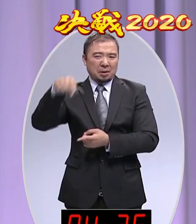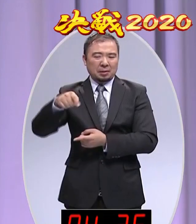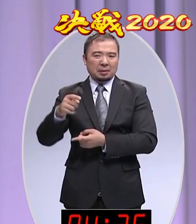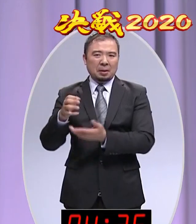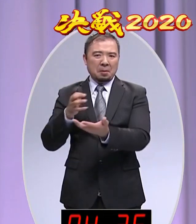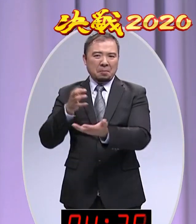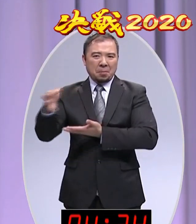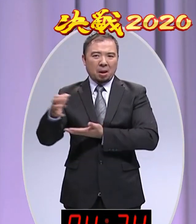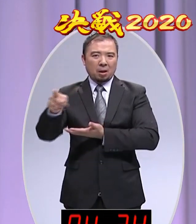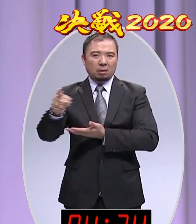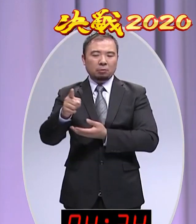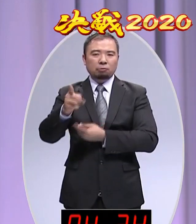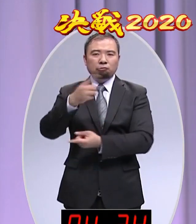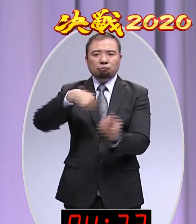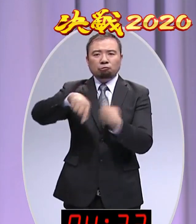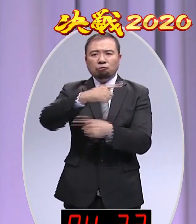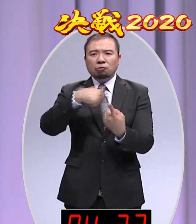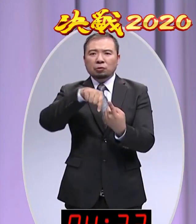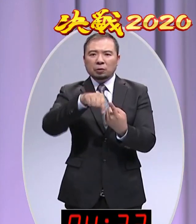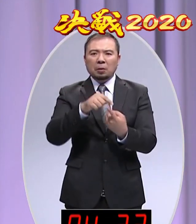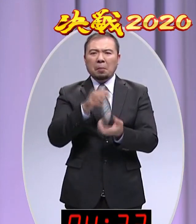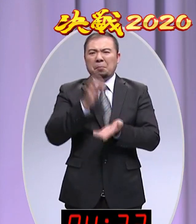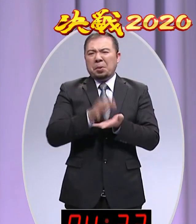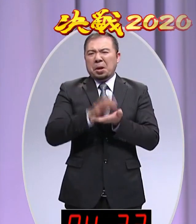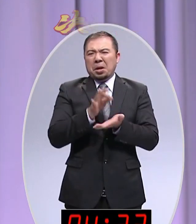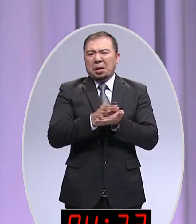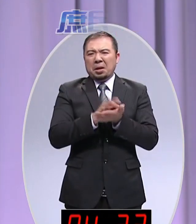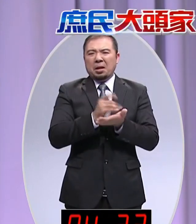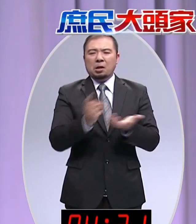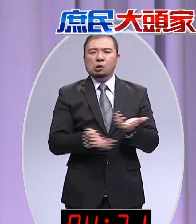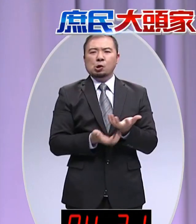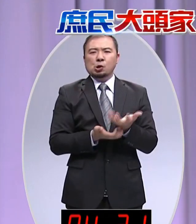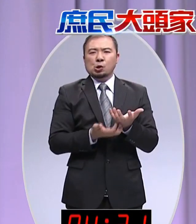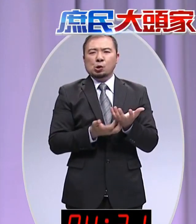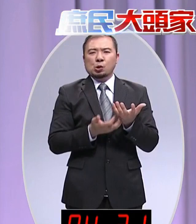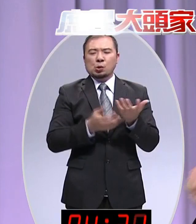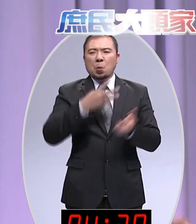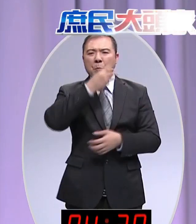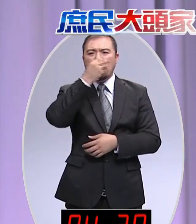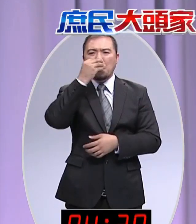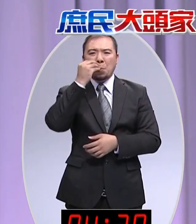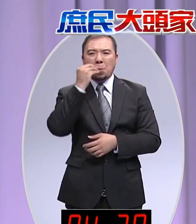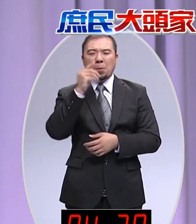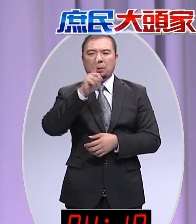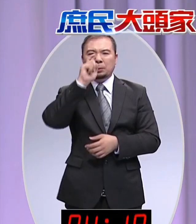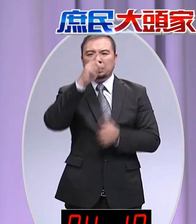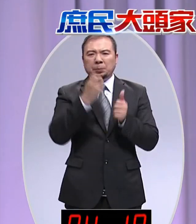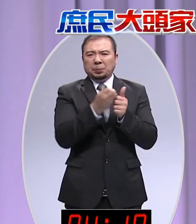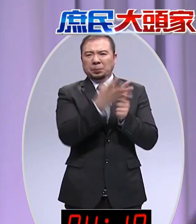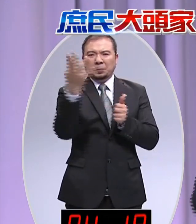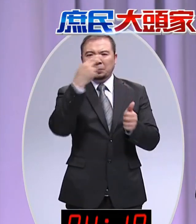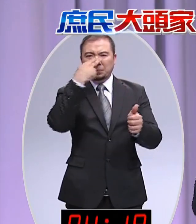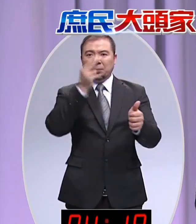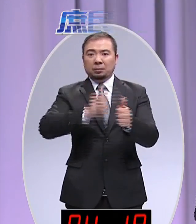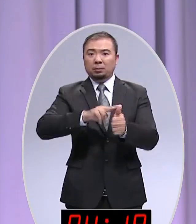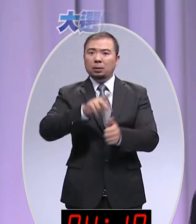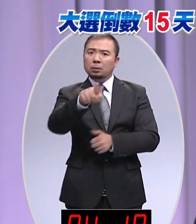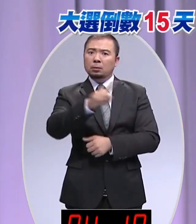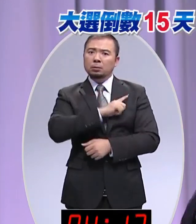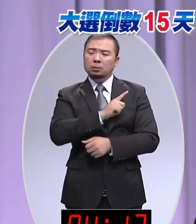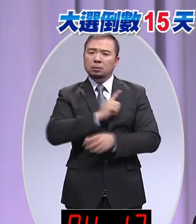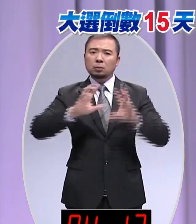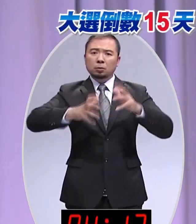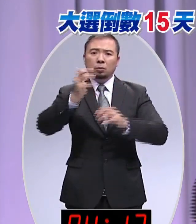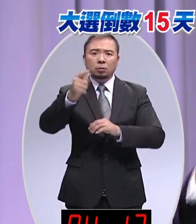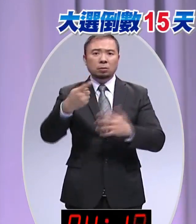八糟的煤，在里面赚差价？身为总统，这是你的责任。你买了1000块美金一